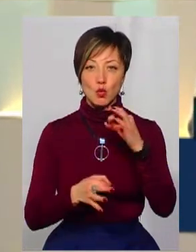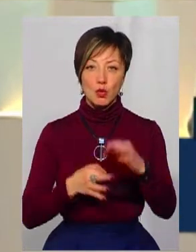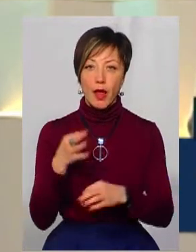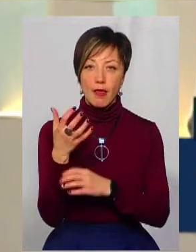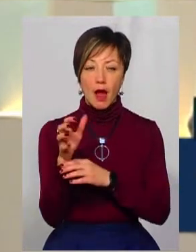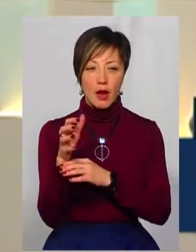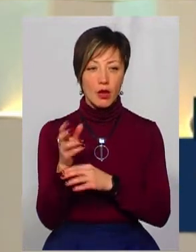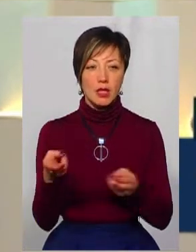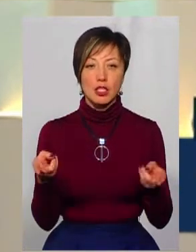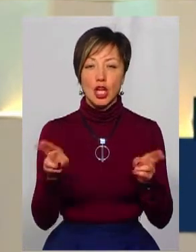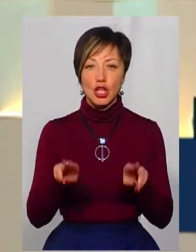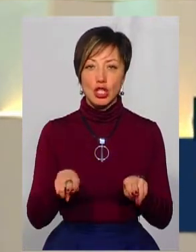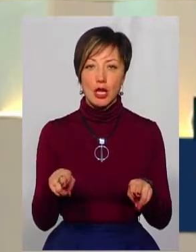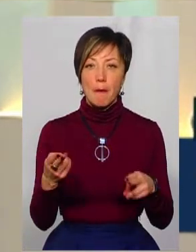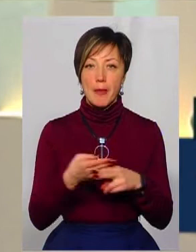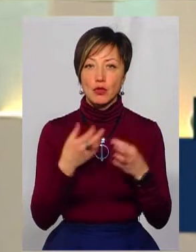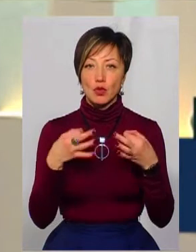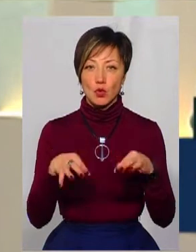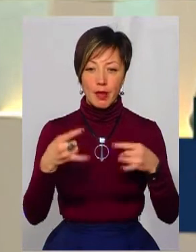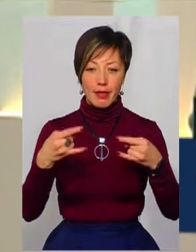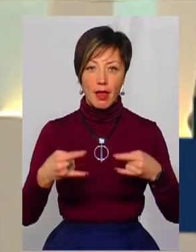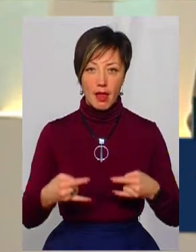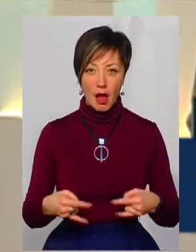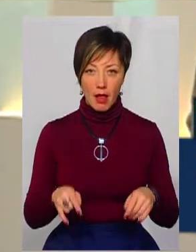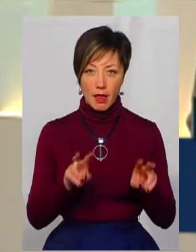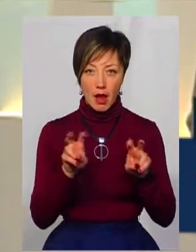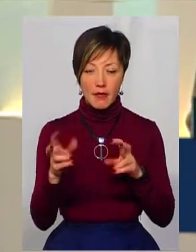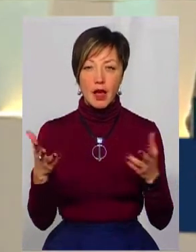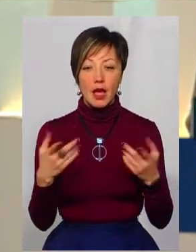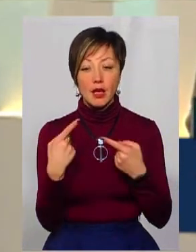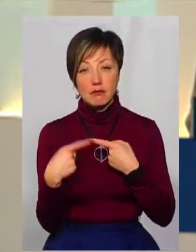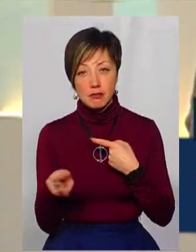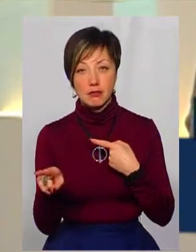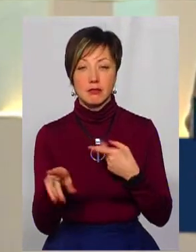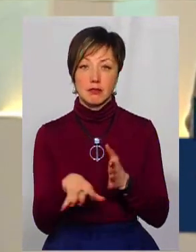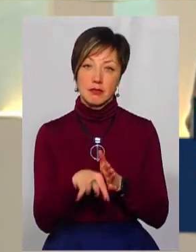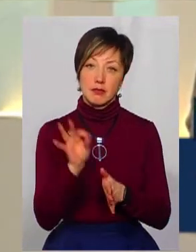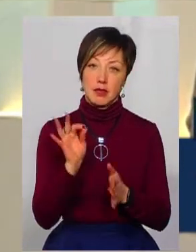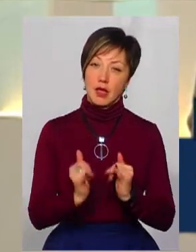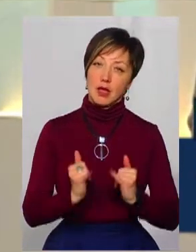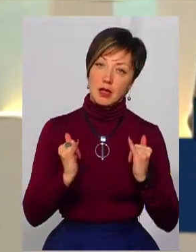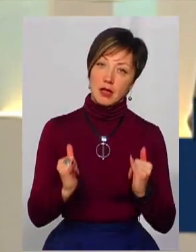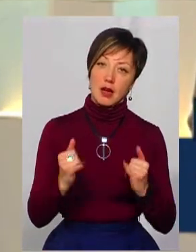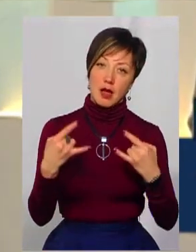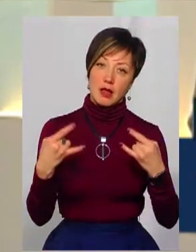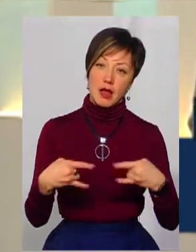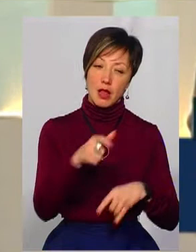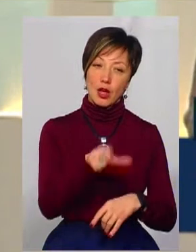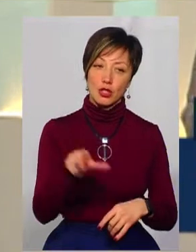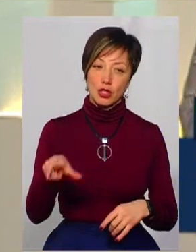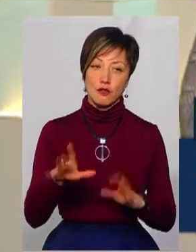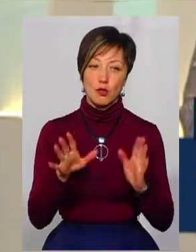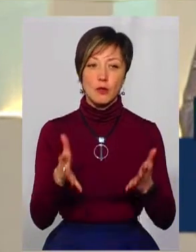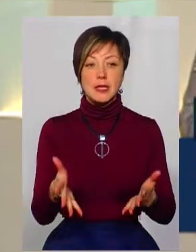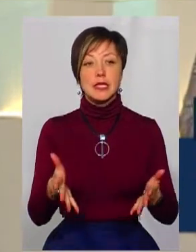не залишитися без доступу до телеканалів? І які є альтернативи для телеглядачів?